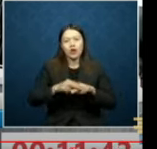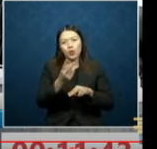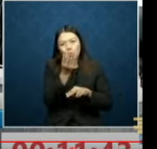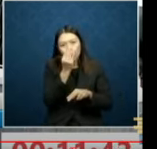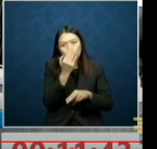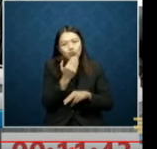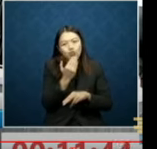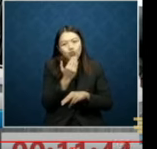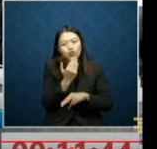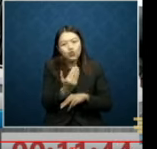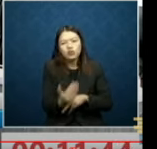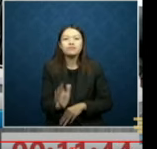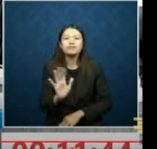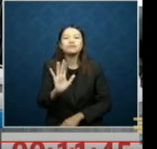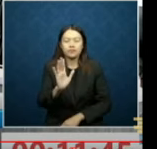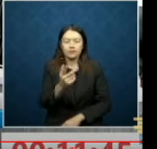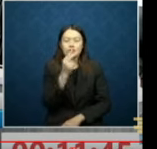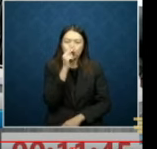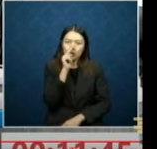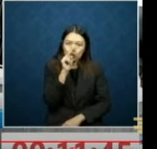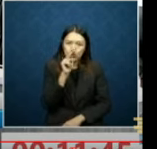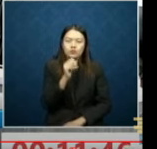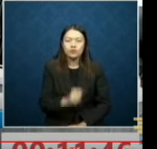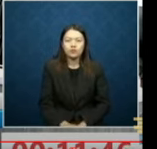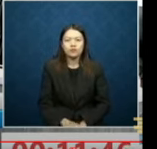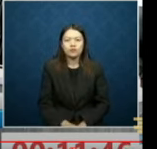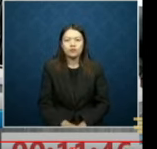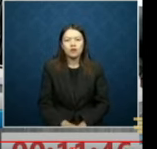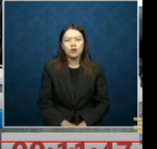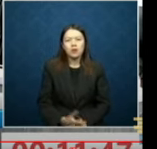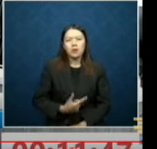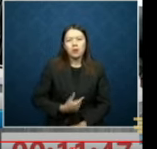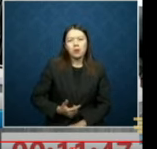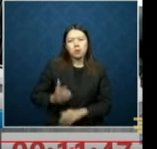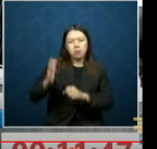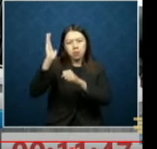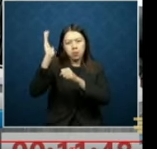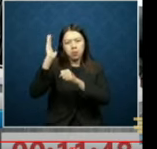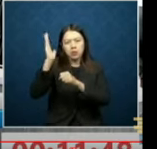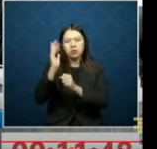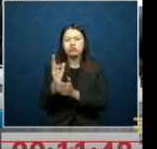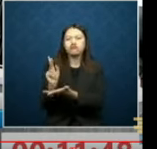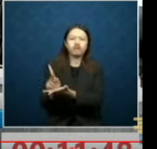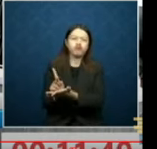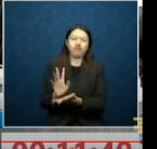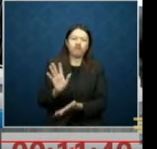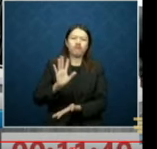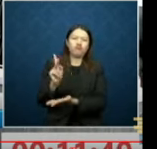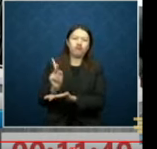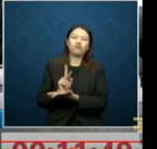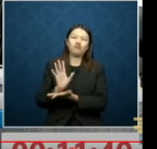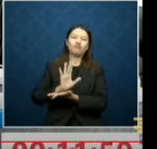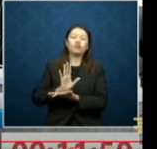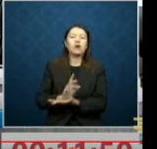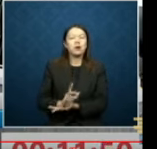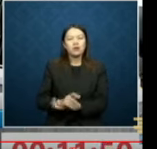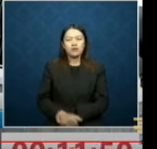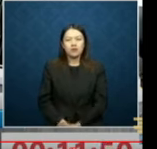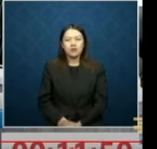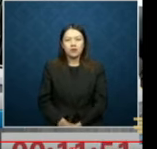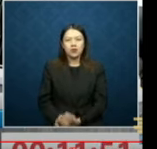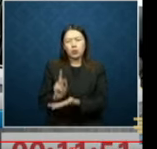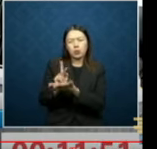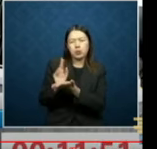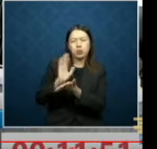อดก็ไม่ได้นะครับท่านประกาศทุกเวทีหาเสียงนะครับว่าจะไม่กู้เงินนะครับไม่กู้